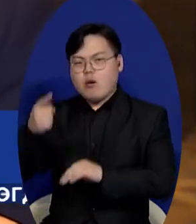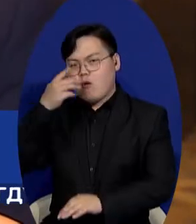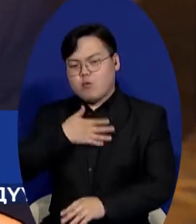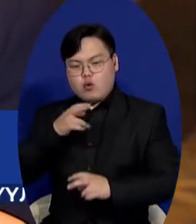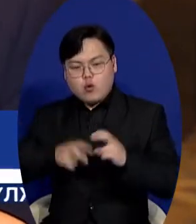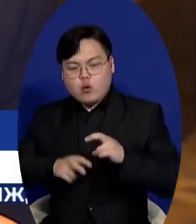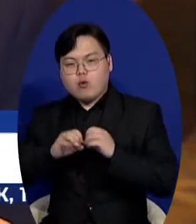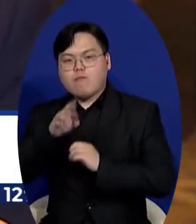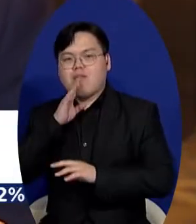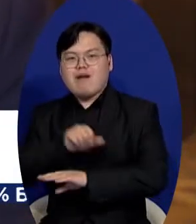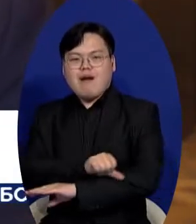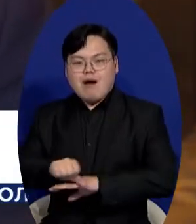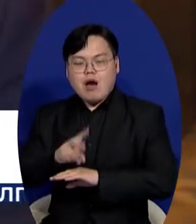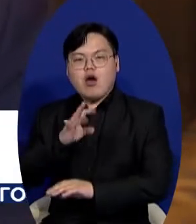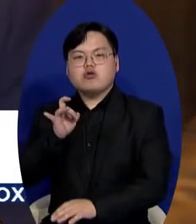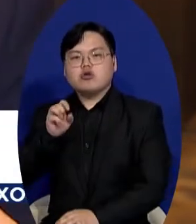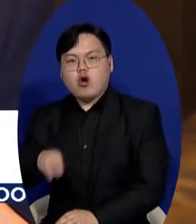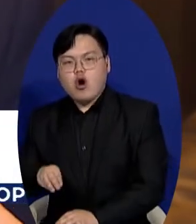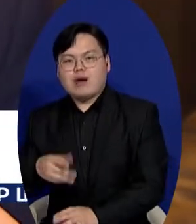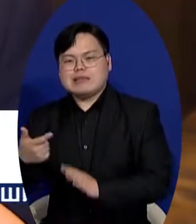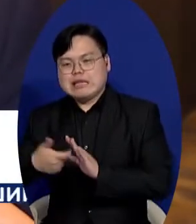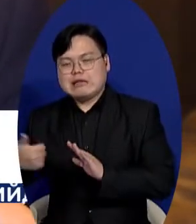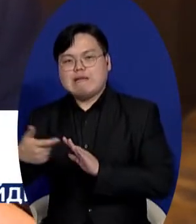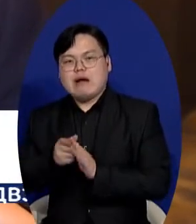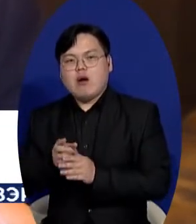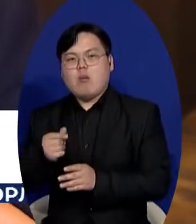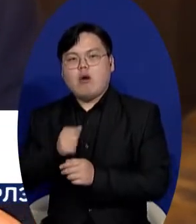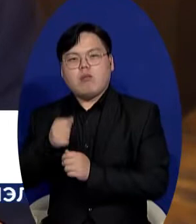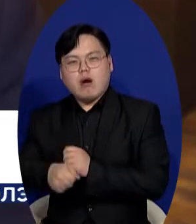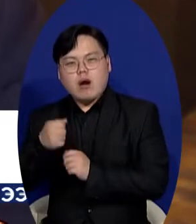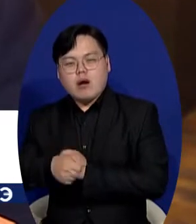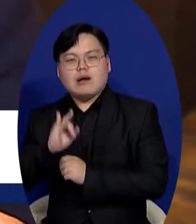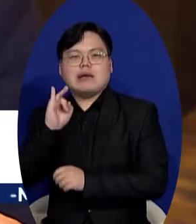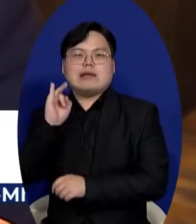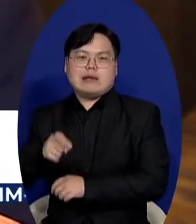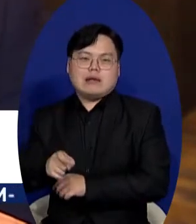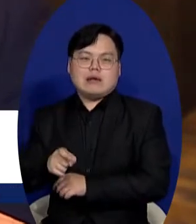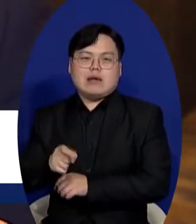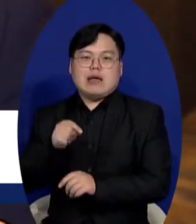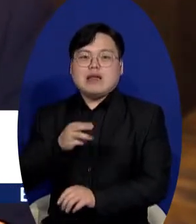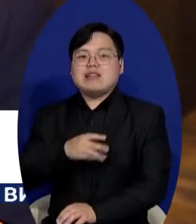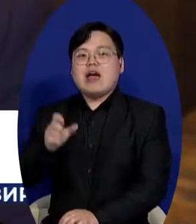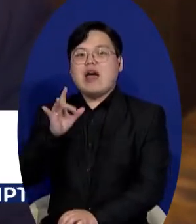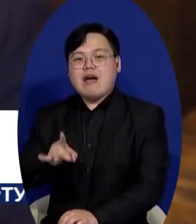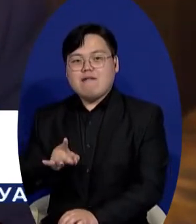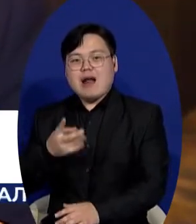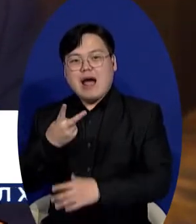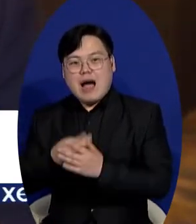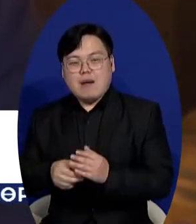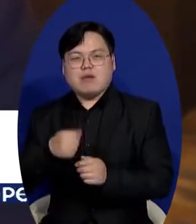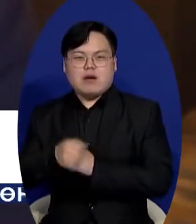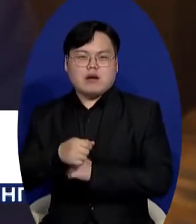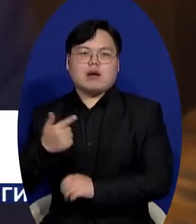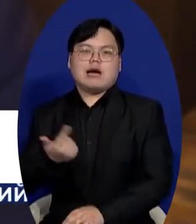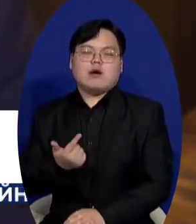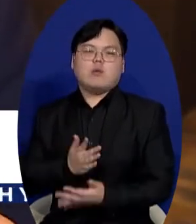гэхээр гайлын татвар, нөөтийн татвар маш их зардал ордог. Тээврийн зардал өндөртөө. Үн дээр нь тээврийн зардал нэмжээд гайлнууд авдаг штэ.